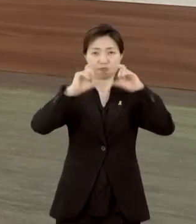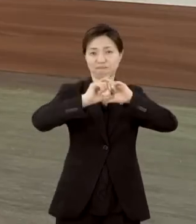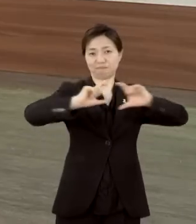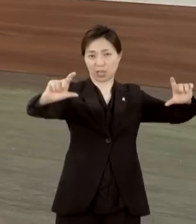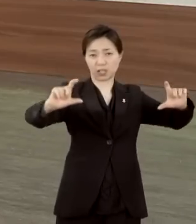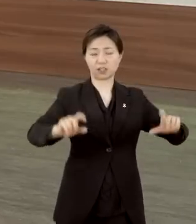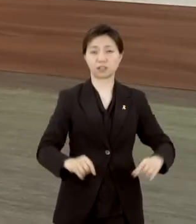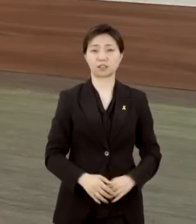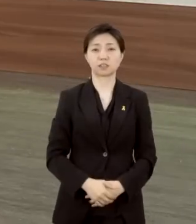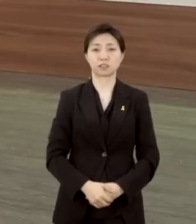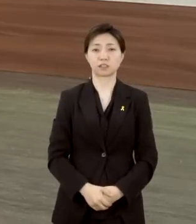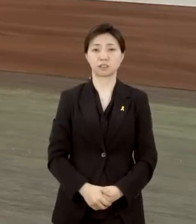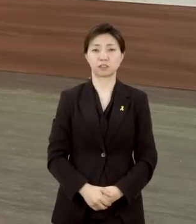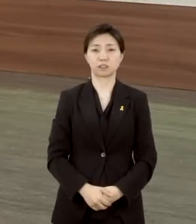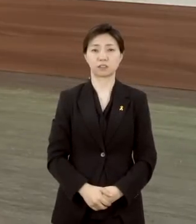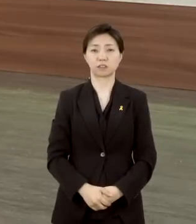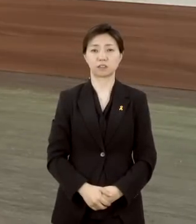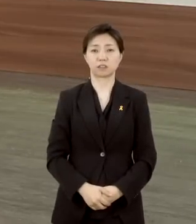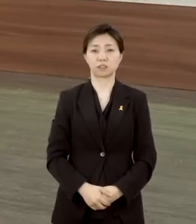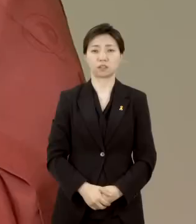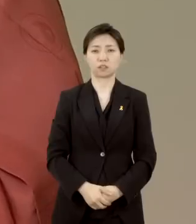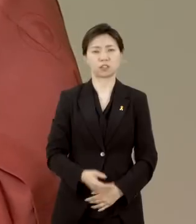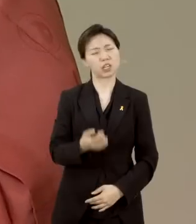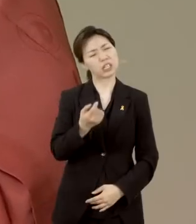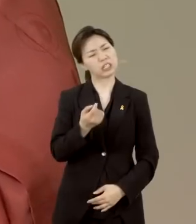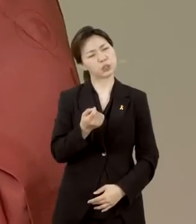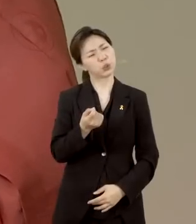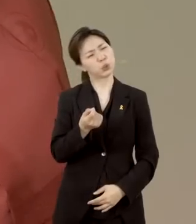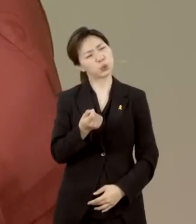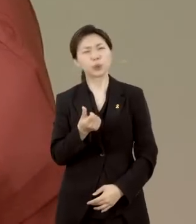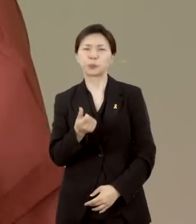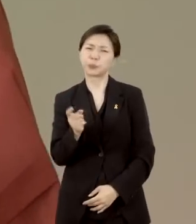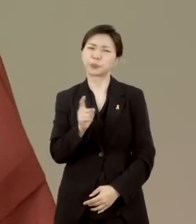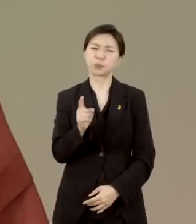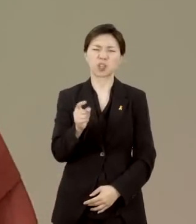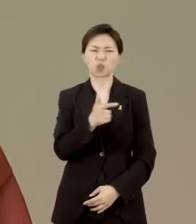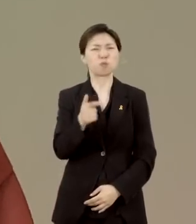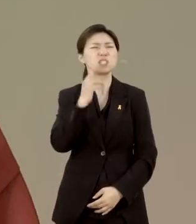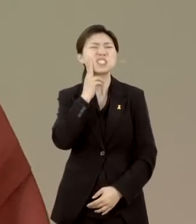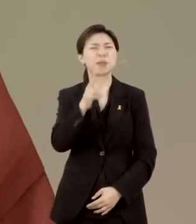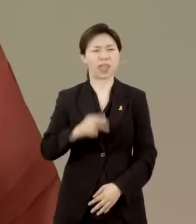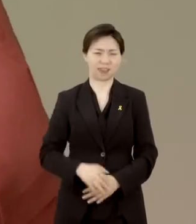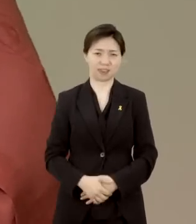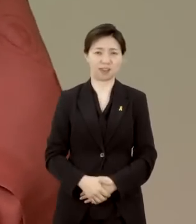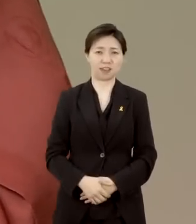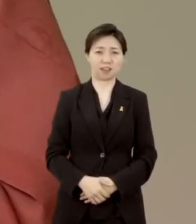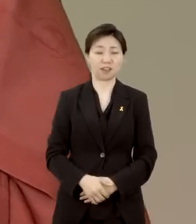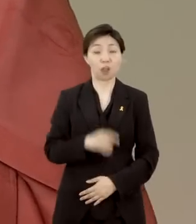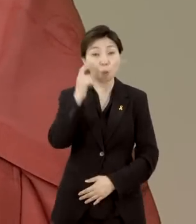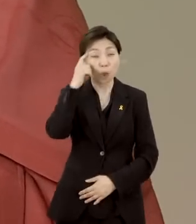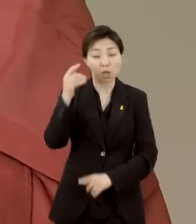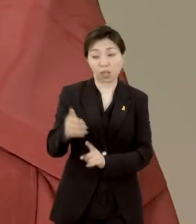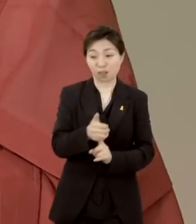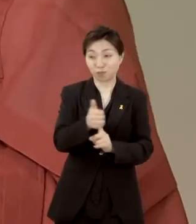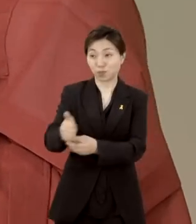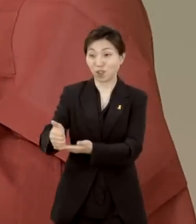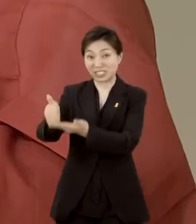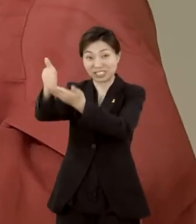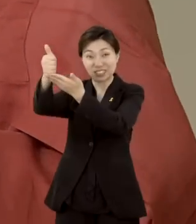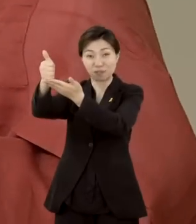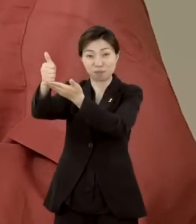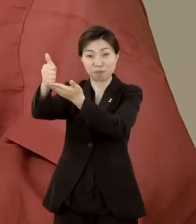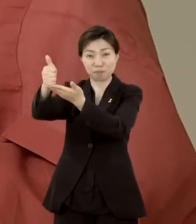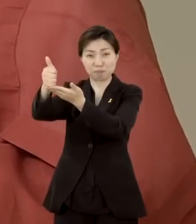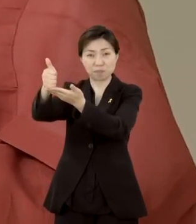없습니다라고 딱 공표를 해요 근데 이게 조금 약간 극단적인 거긴 해요 왜냐하면